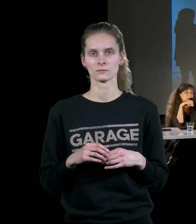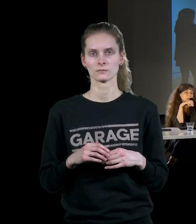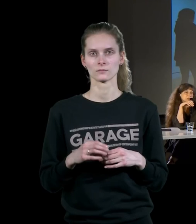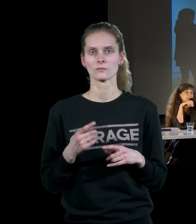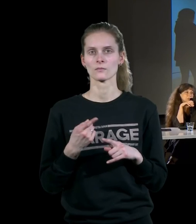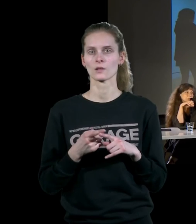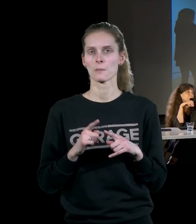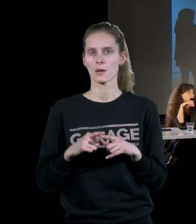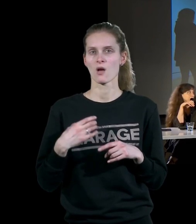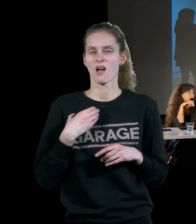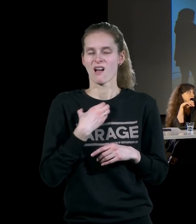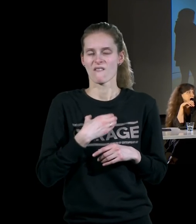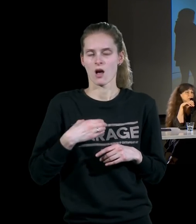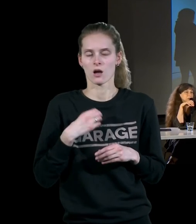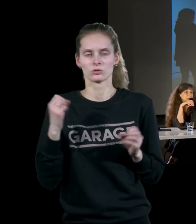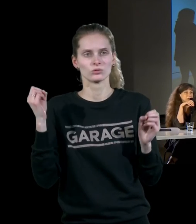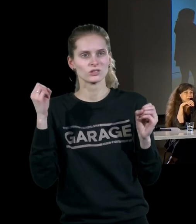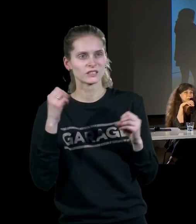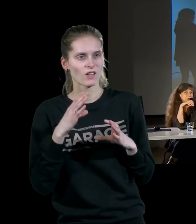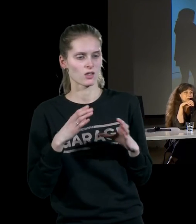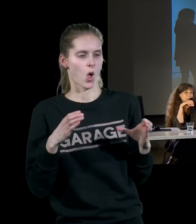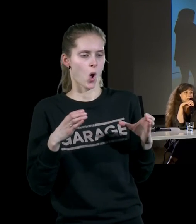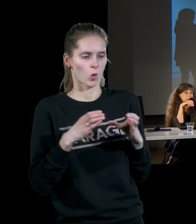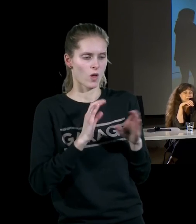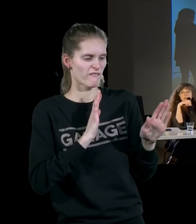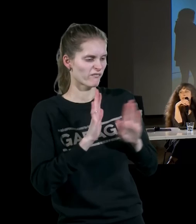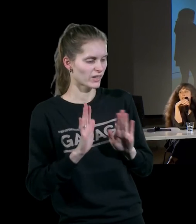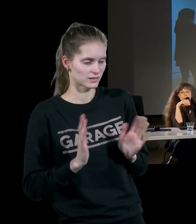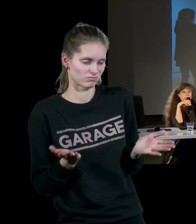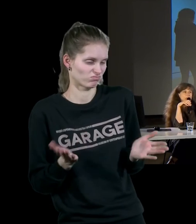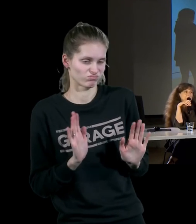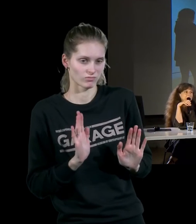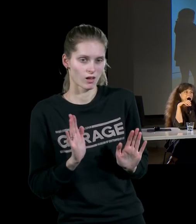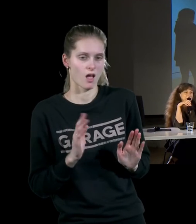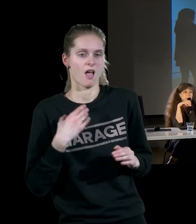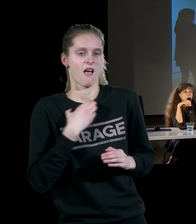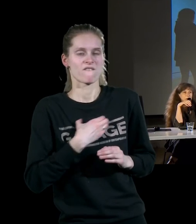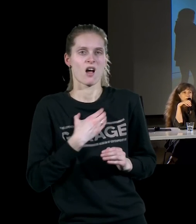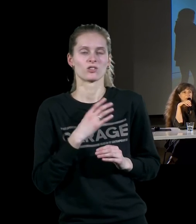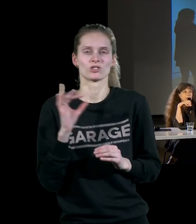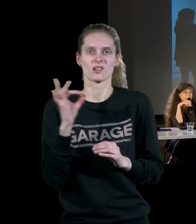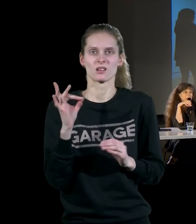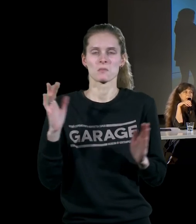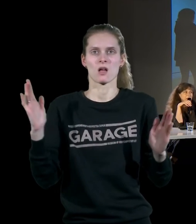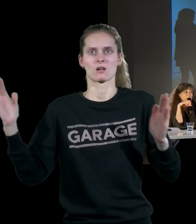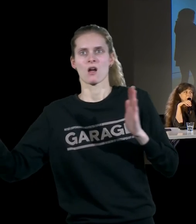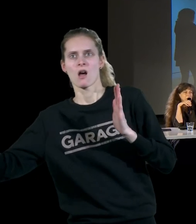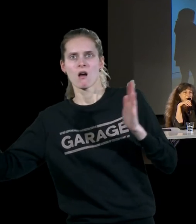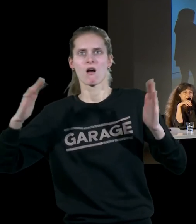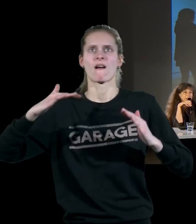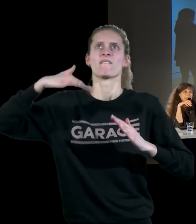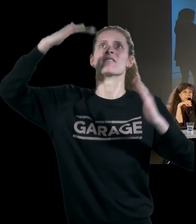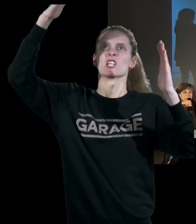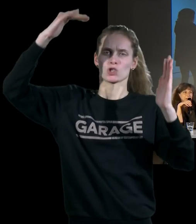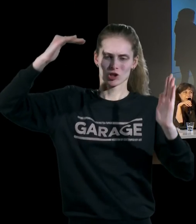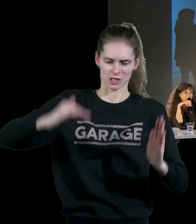Очень важно освещение, поэтому очень важно, как это выставлено, в каком пространстве, на каком расстоянии от пола висит картина, на каком